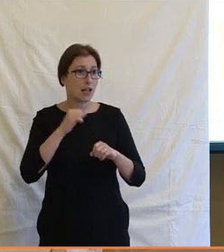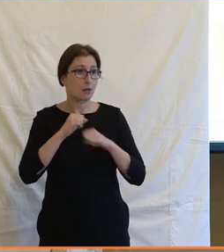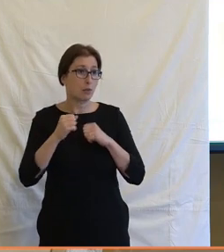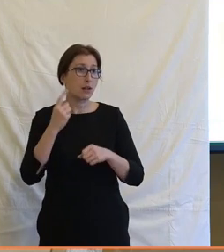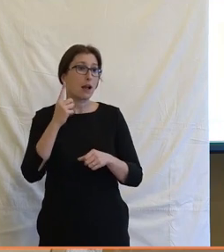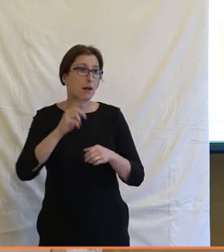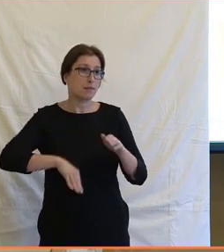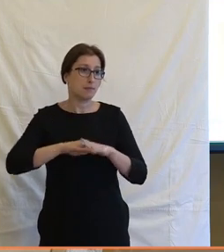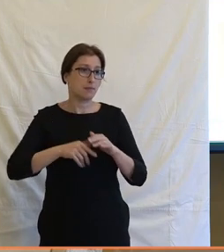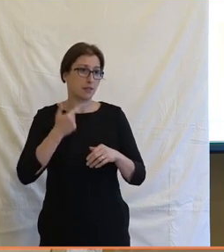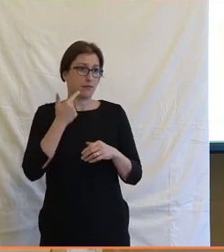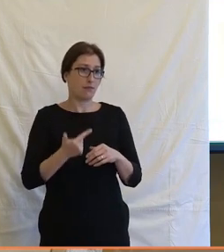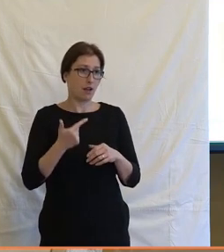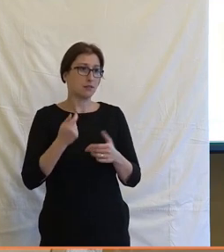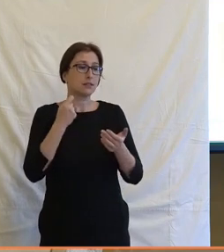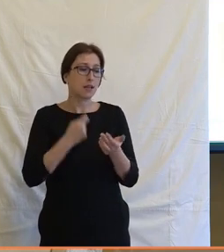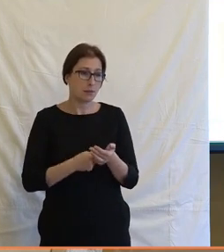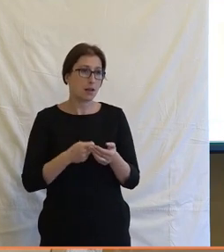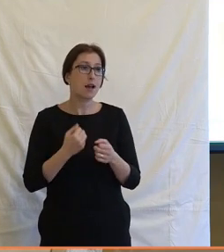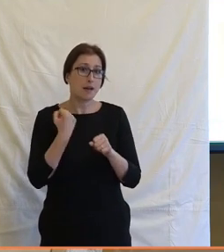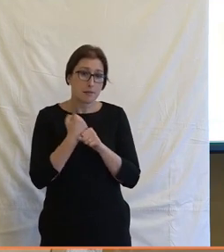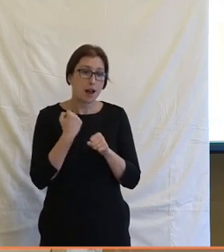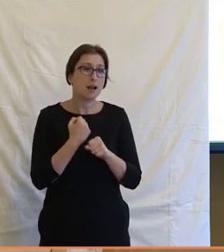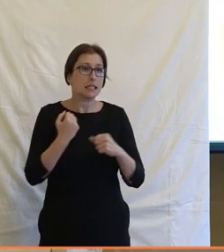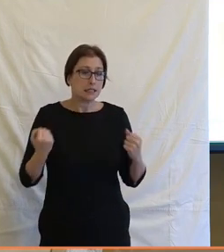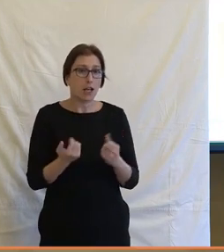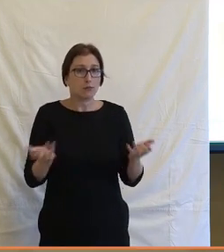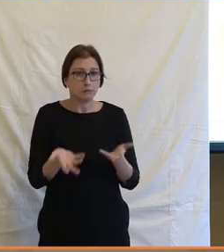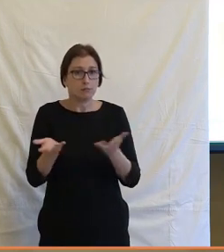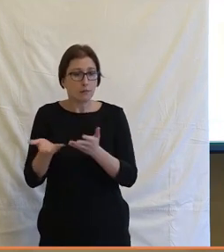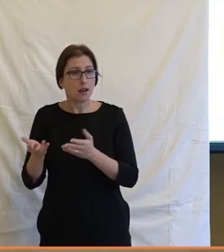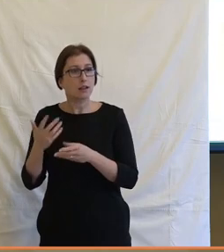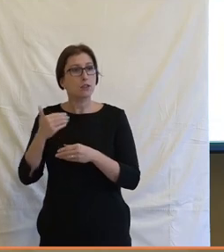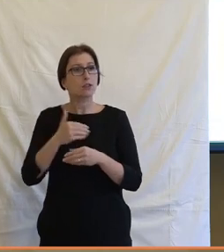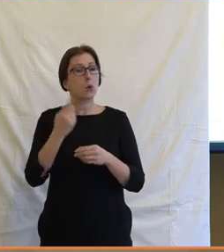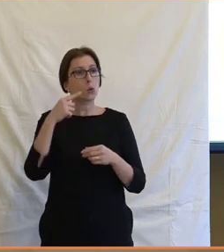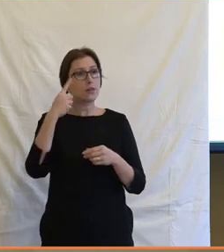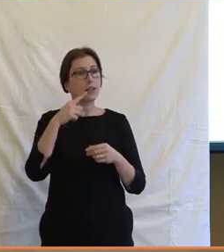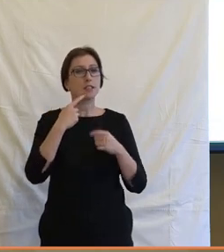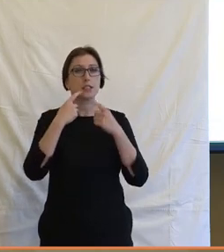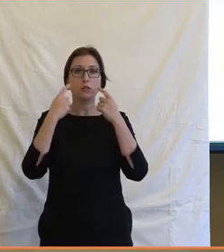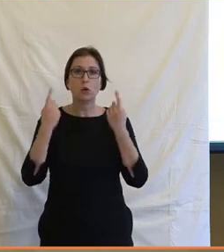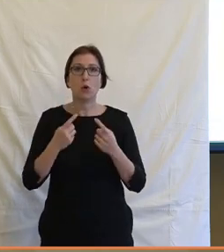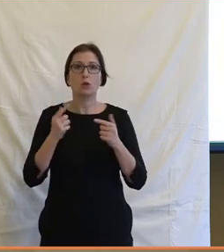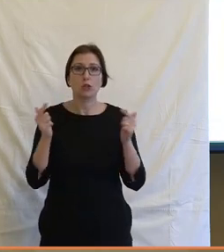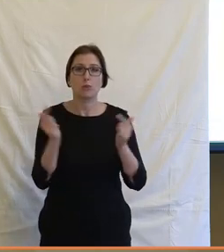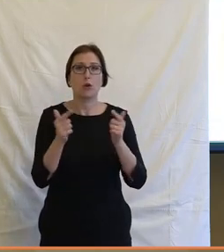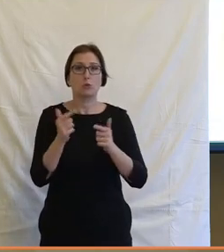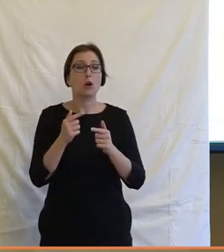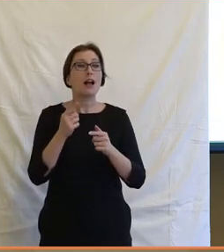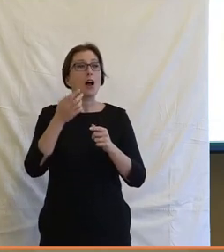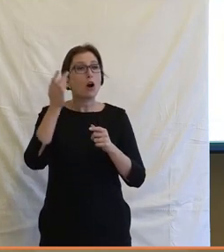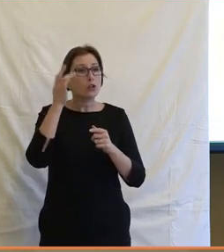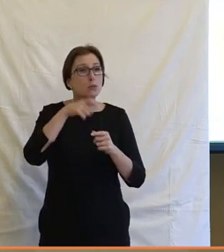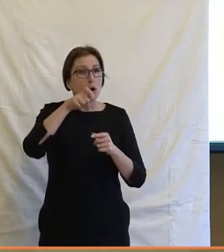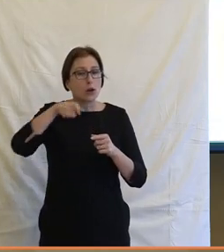dva. Takže pochopitelně jako pracujeme na tom i v rámci jako našich univerzitních aktivit, aby těch specialistů